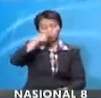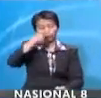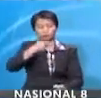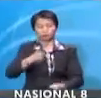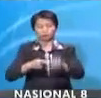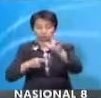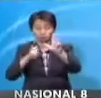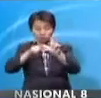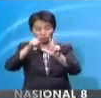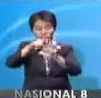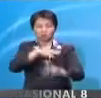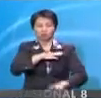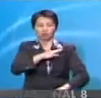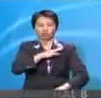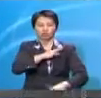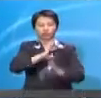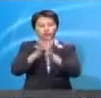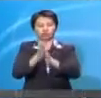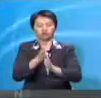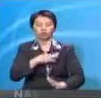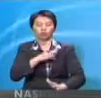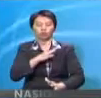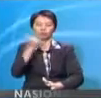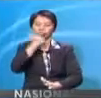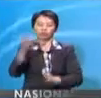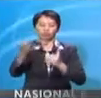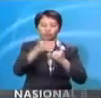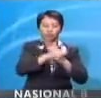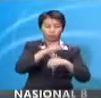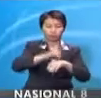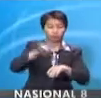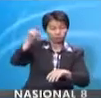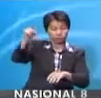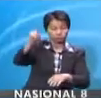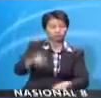3 peserta menawarkan diri untuk menjadi sukarelawan di Nepal.